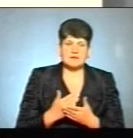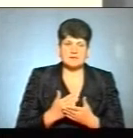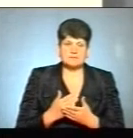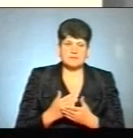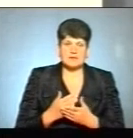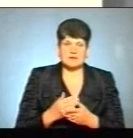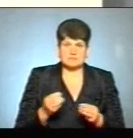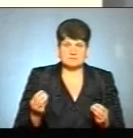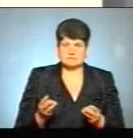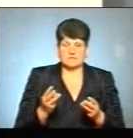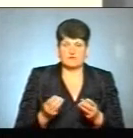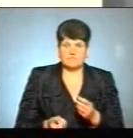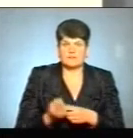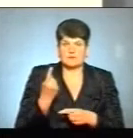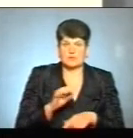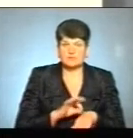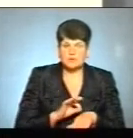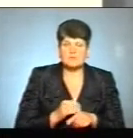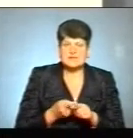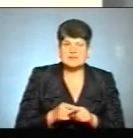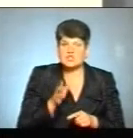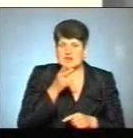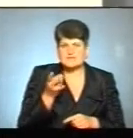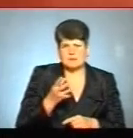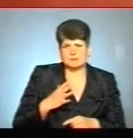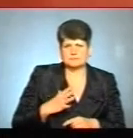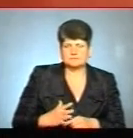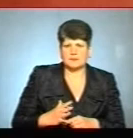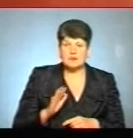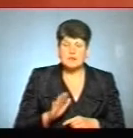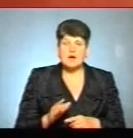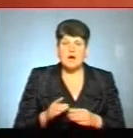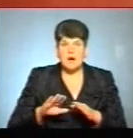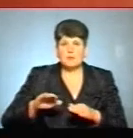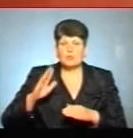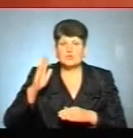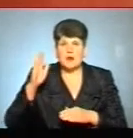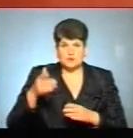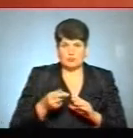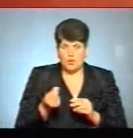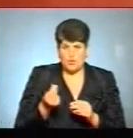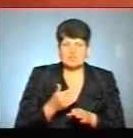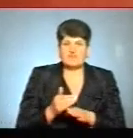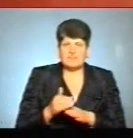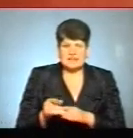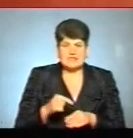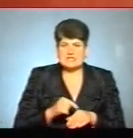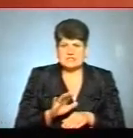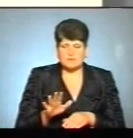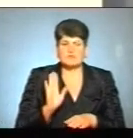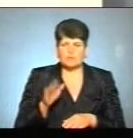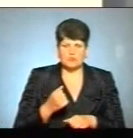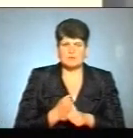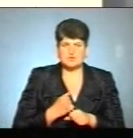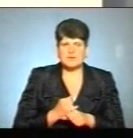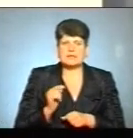і цей час потрібно перетерпіти. Але до подальшому ці кошти є виділені, їх не зачепило, і вони будуть працювати